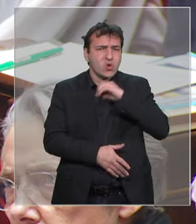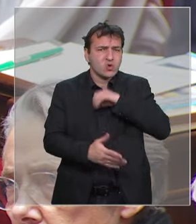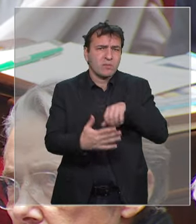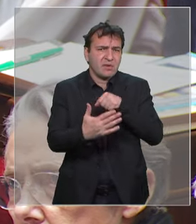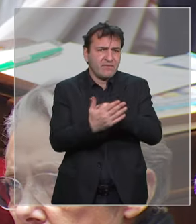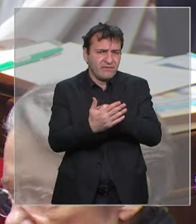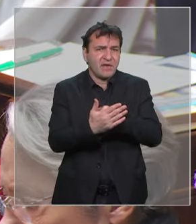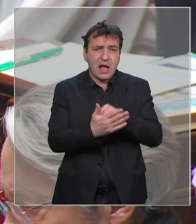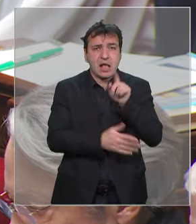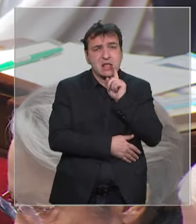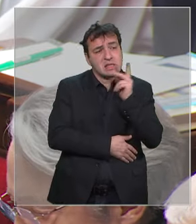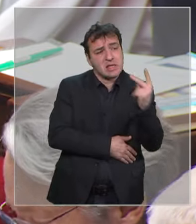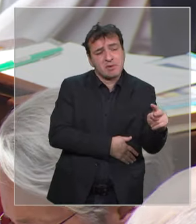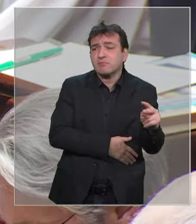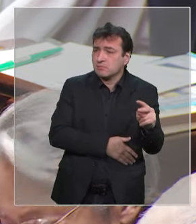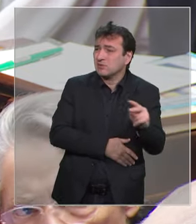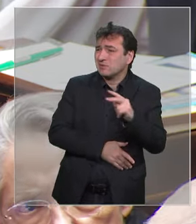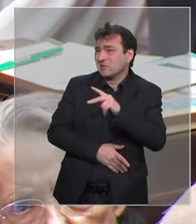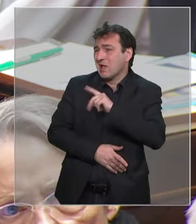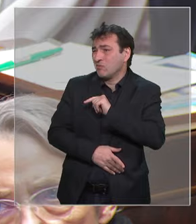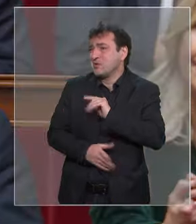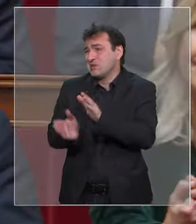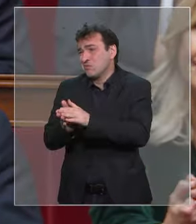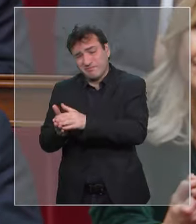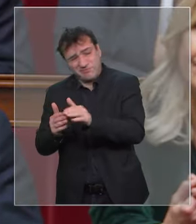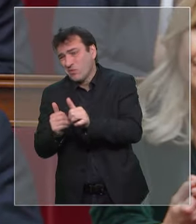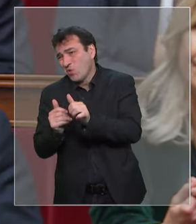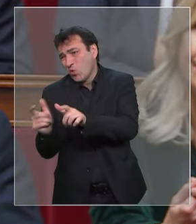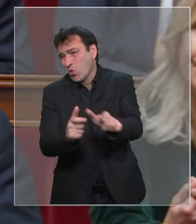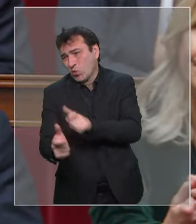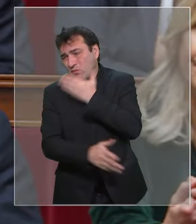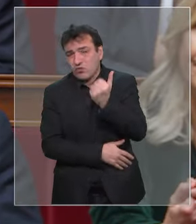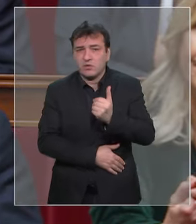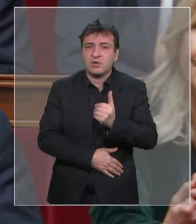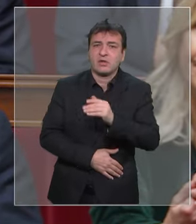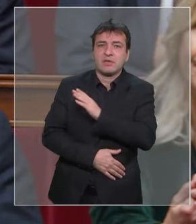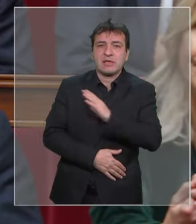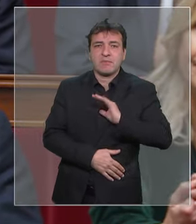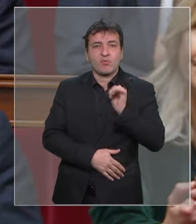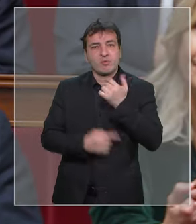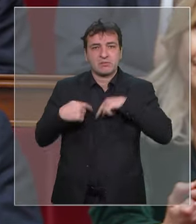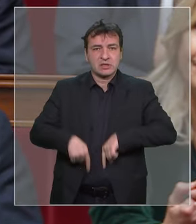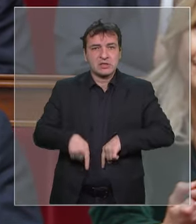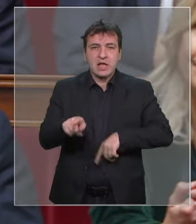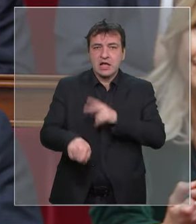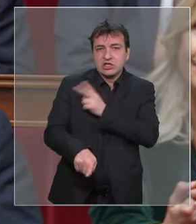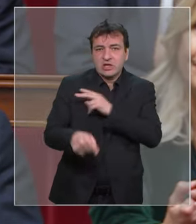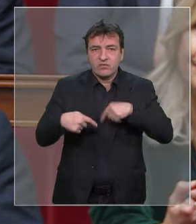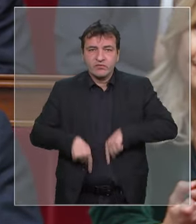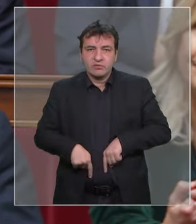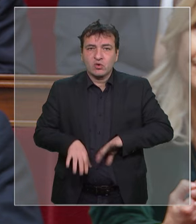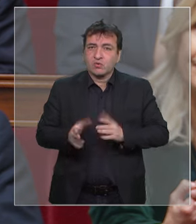ce qu'il soit mieux surveillé par la police. Madame la Première Ministre, vous êtes chef du gouvernement. À ce titre, vous disposez de